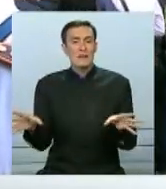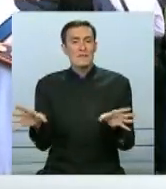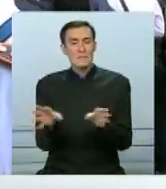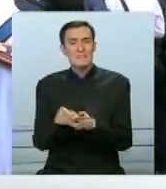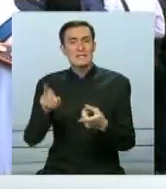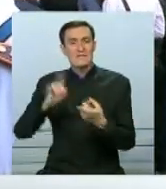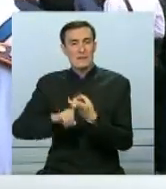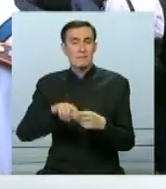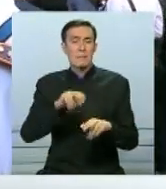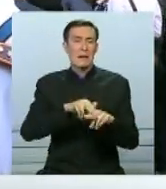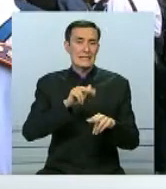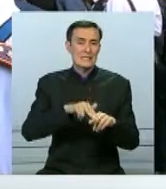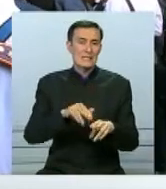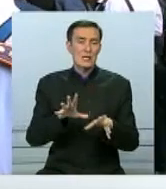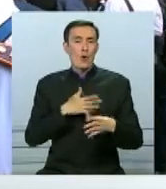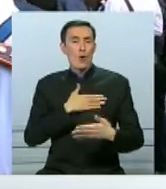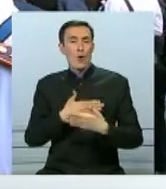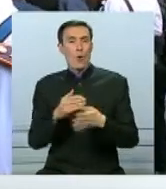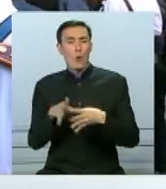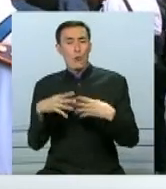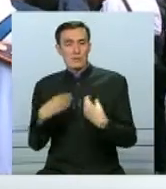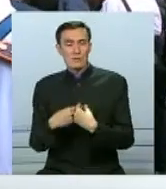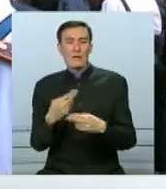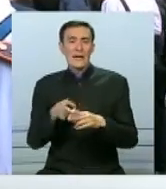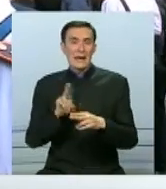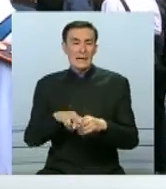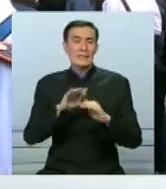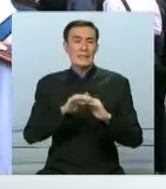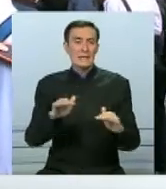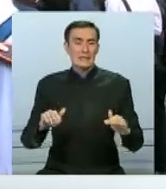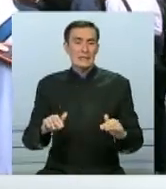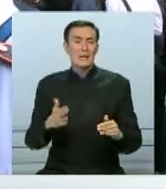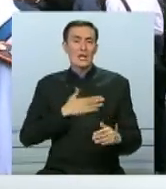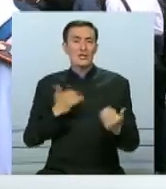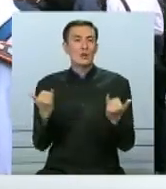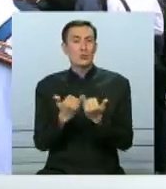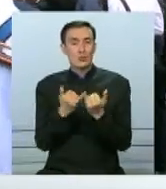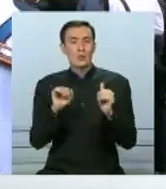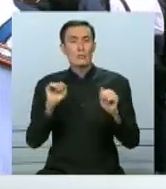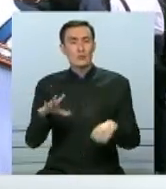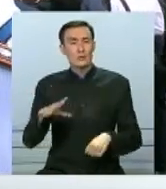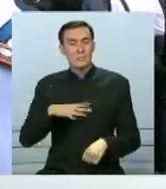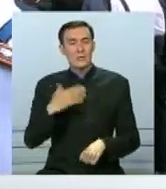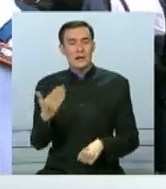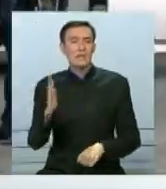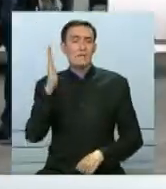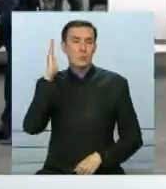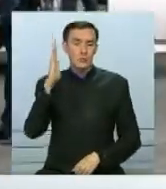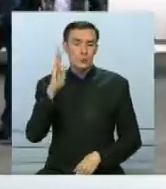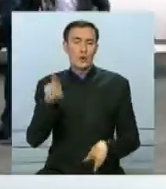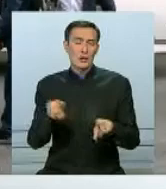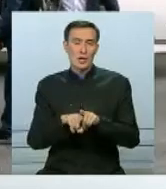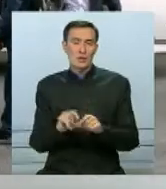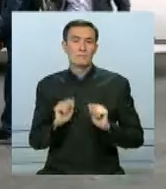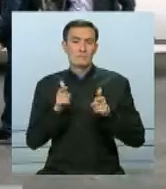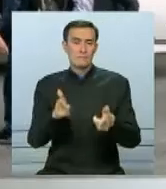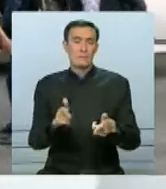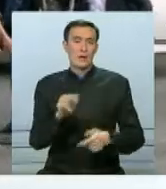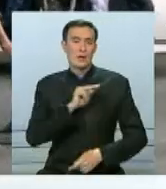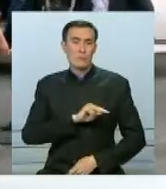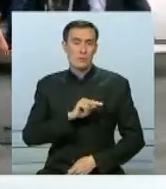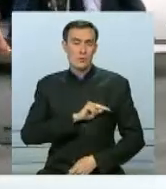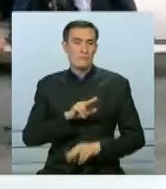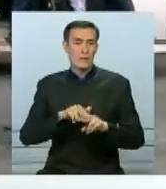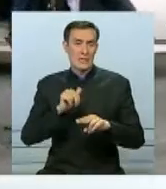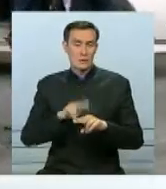полицией и с общественностью. Сегодня эти дети – наши гости, но, возможно, завтра часть из них пополнит наши ряды.